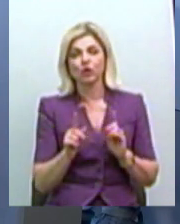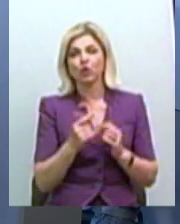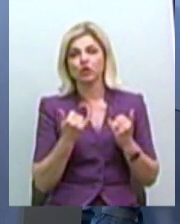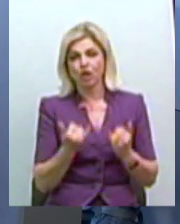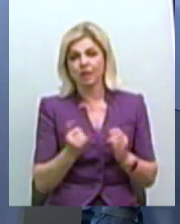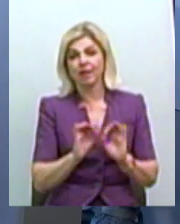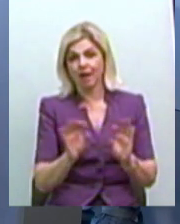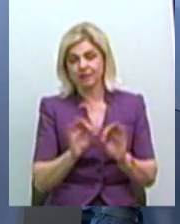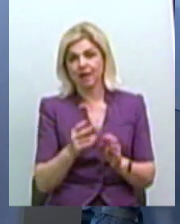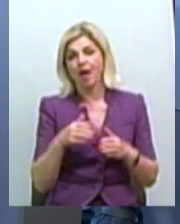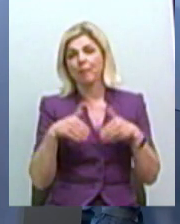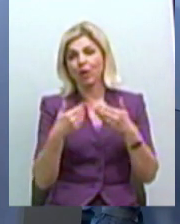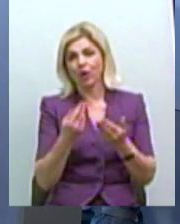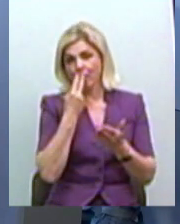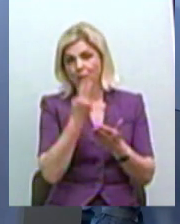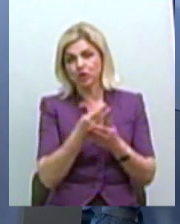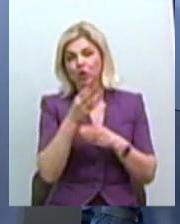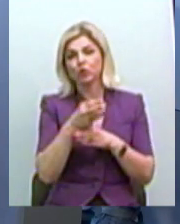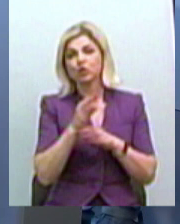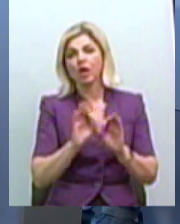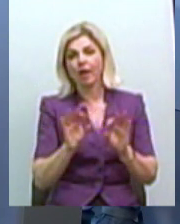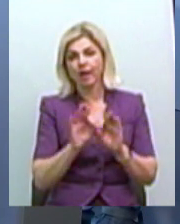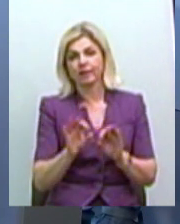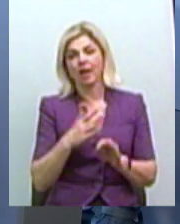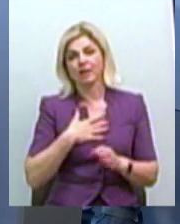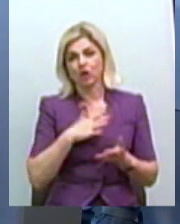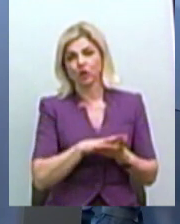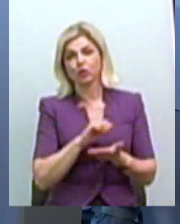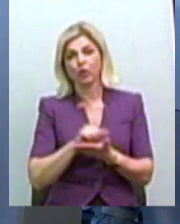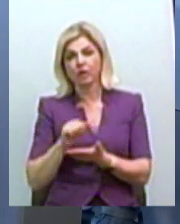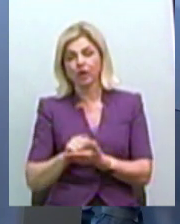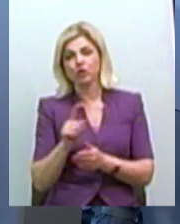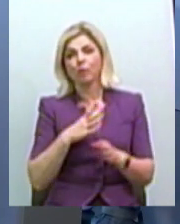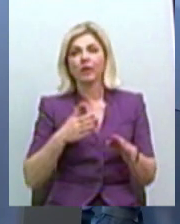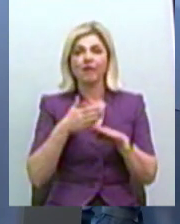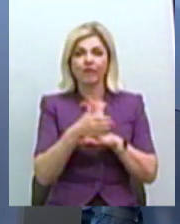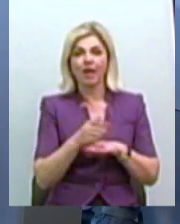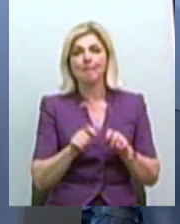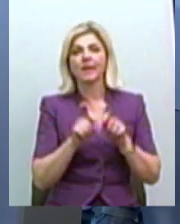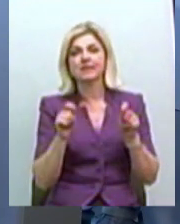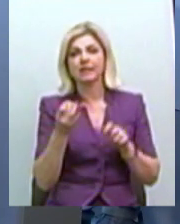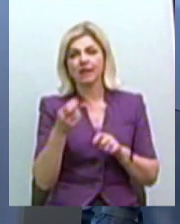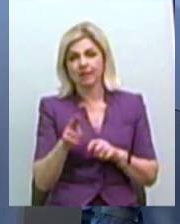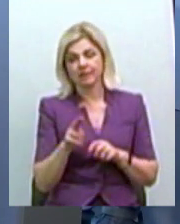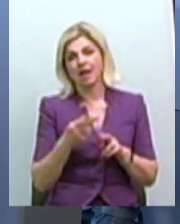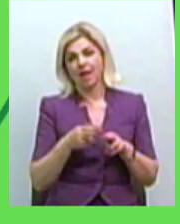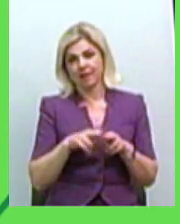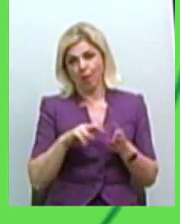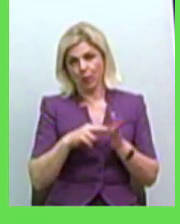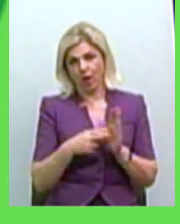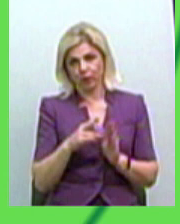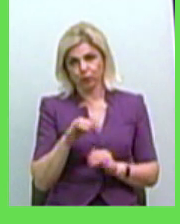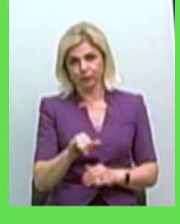пропоную переглянути відеосюжет Ани Тарашевської та Сергія Куропятника, які відвідали сьогодні презентацію «Еко-челленджа».